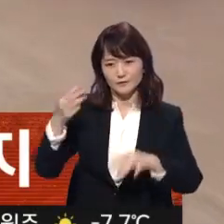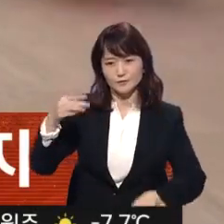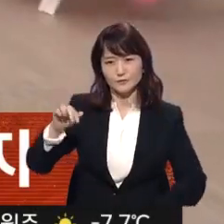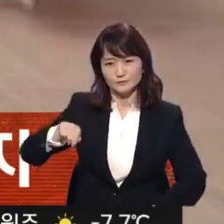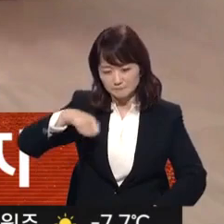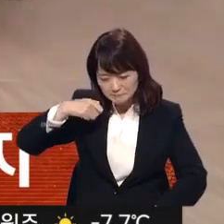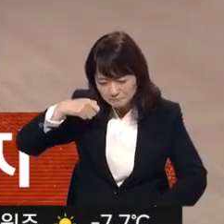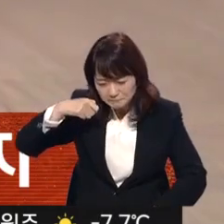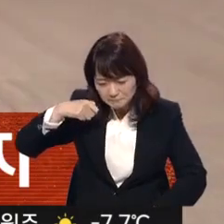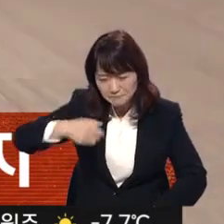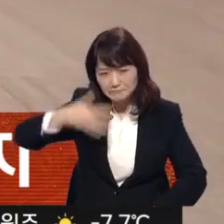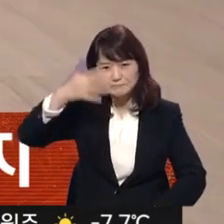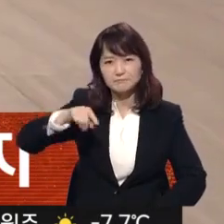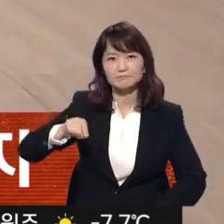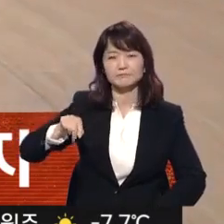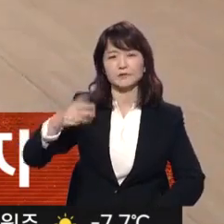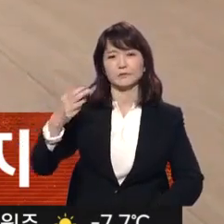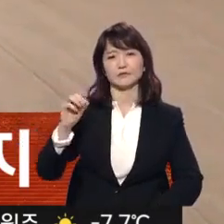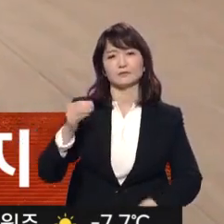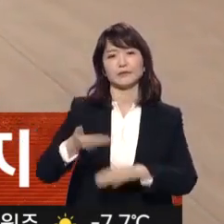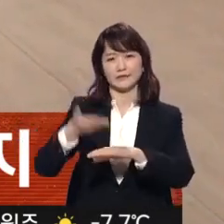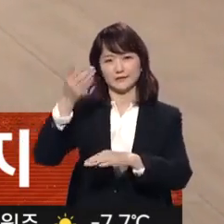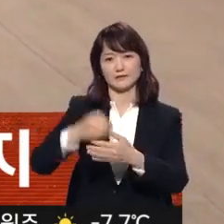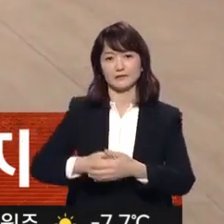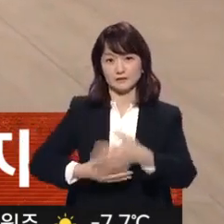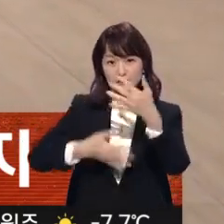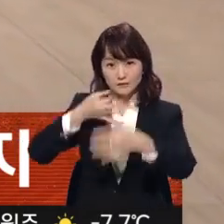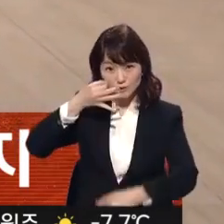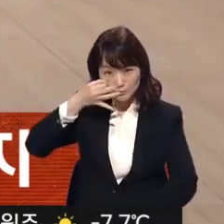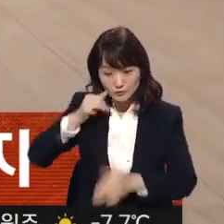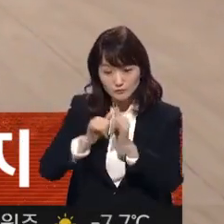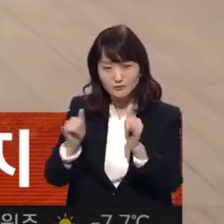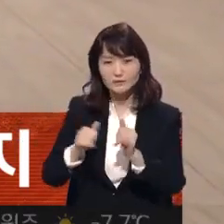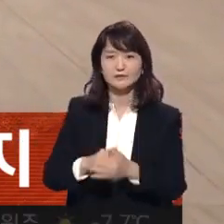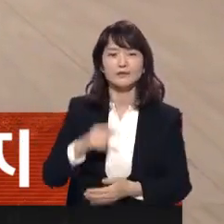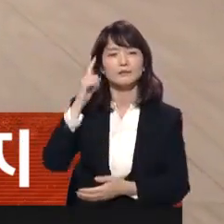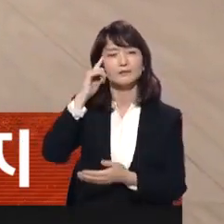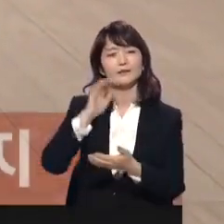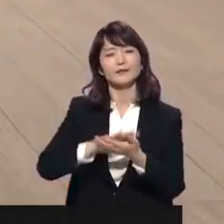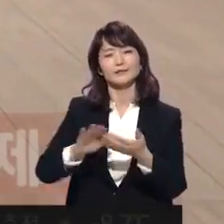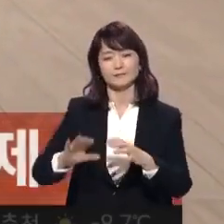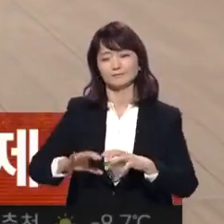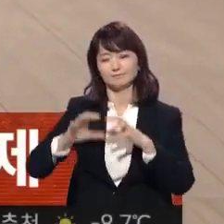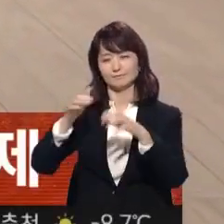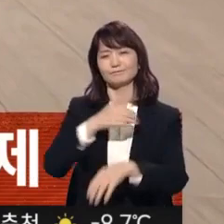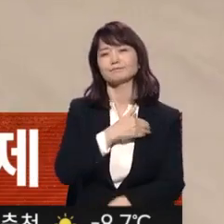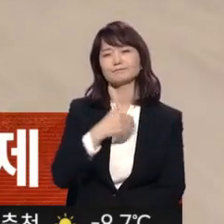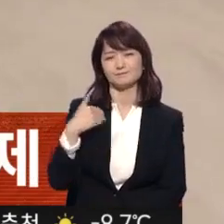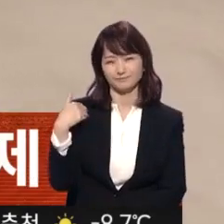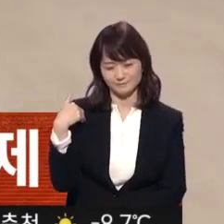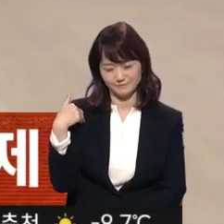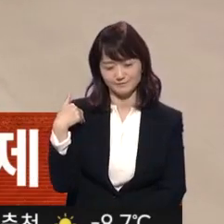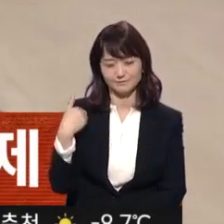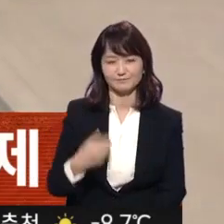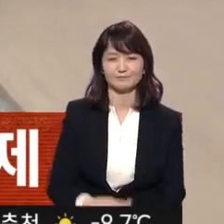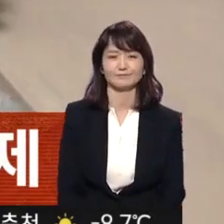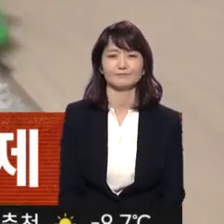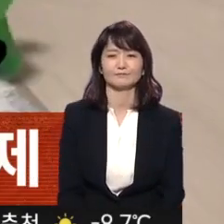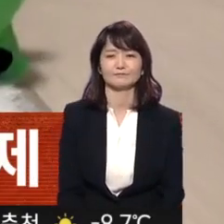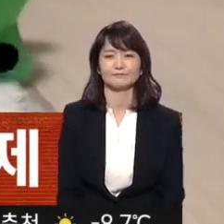영상은 80만 이상의 조회수를 기록했고요. 영상을 본 누리꾼들은 너무나 평화로운 세계다, 여유롭다라는 반응을